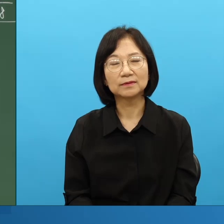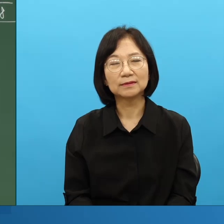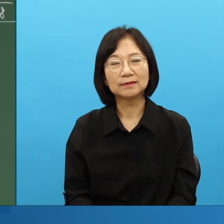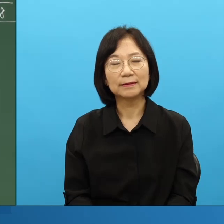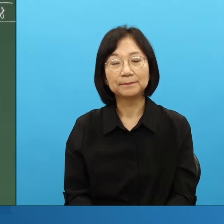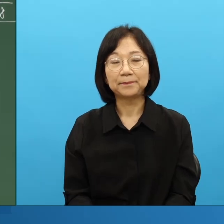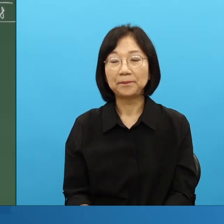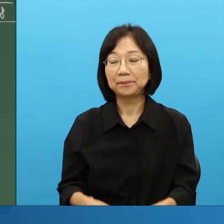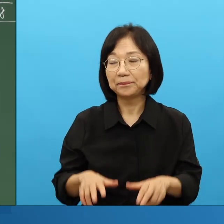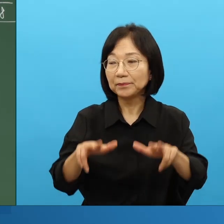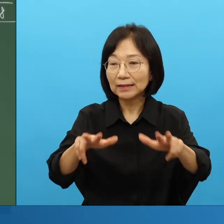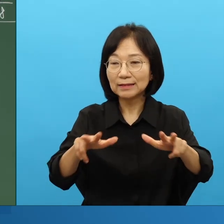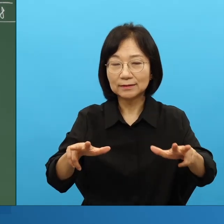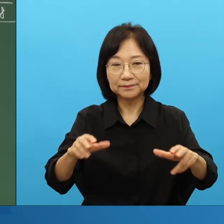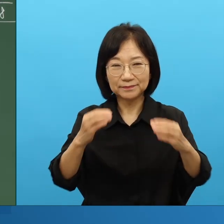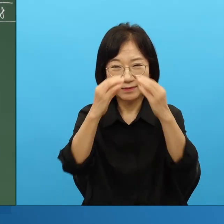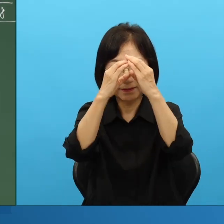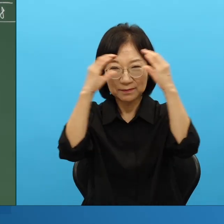이 모슬림이요